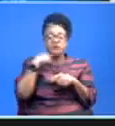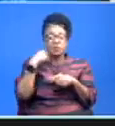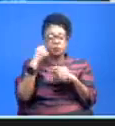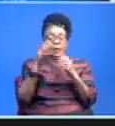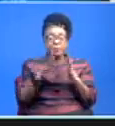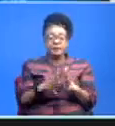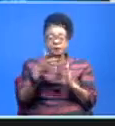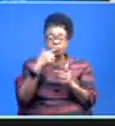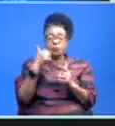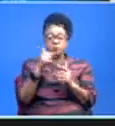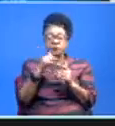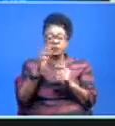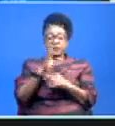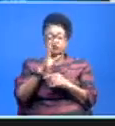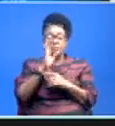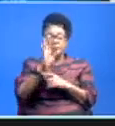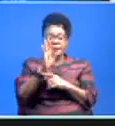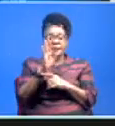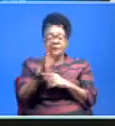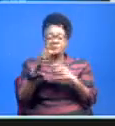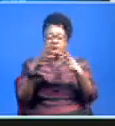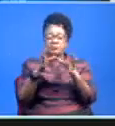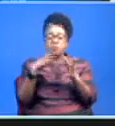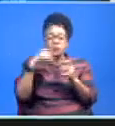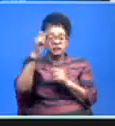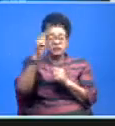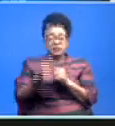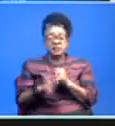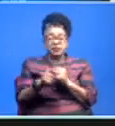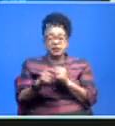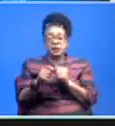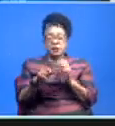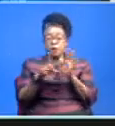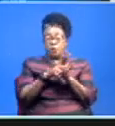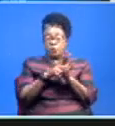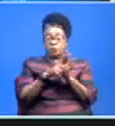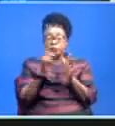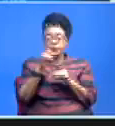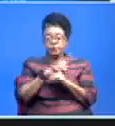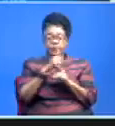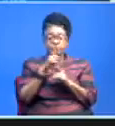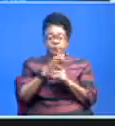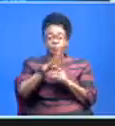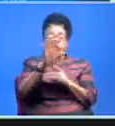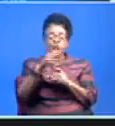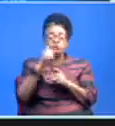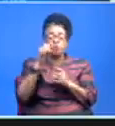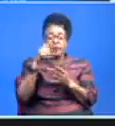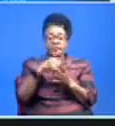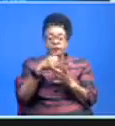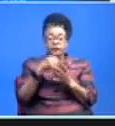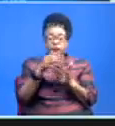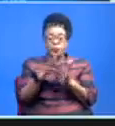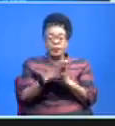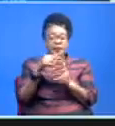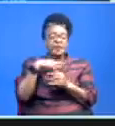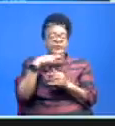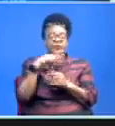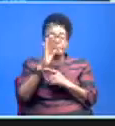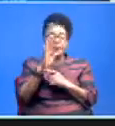anayedaiwa kuwa mteja wake. Familia ikililia haki na sheria kali dhidi ya wote waliohusika na kifo chake. Kevin